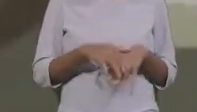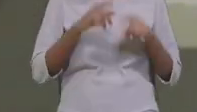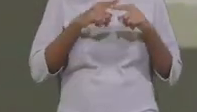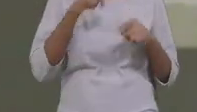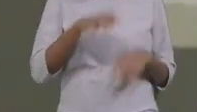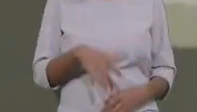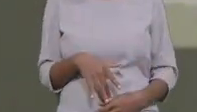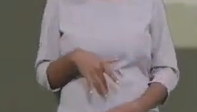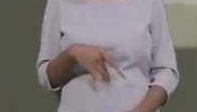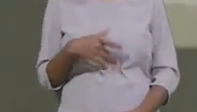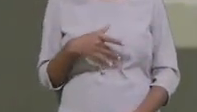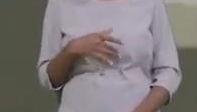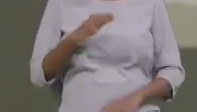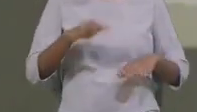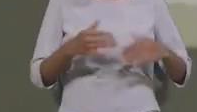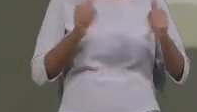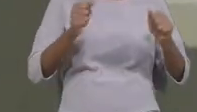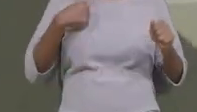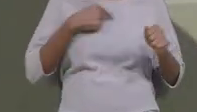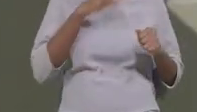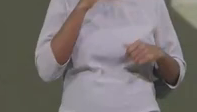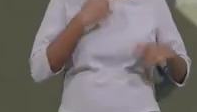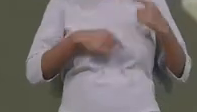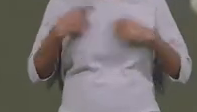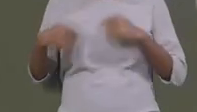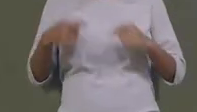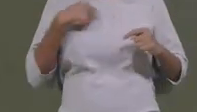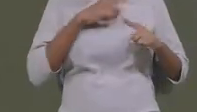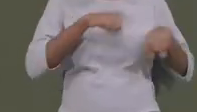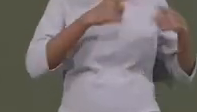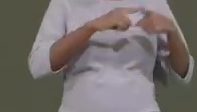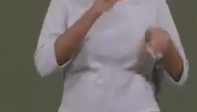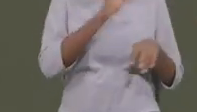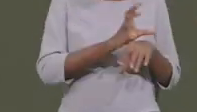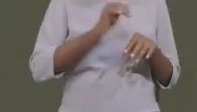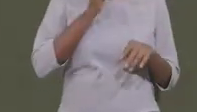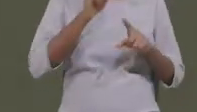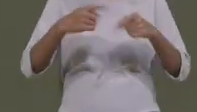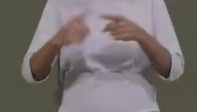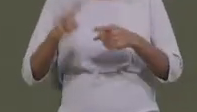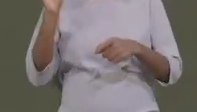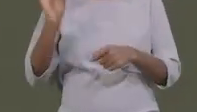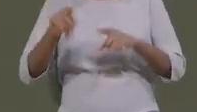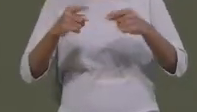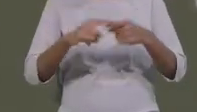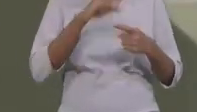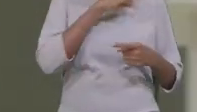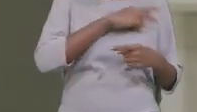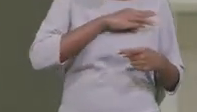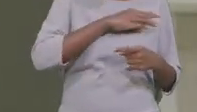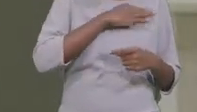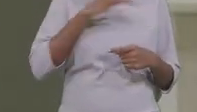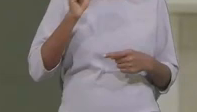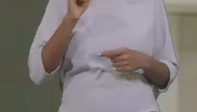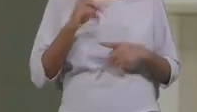aussi. Mais tu te dis, ah, comment est-ce qu'on peut argumenter comme ça? On va à l'église, hein? Et je veux prêcher, hein.